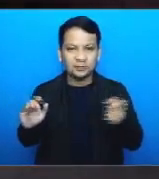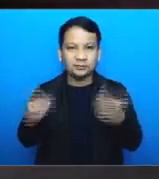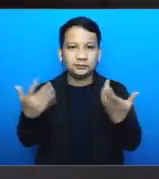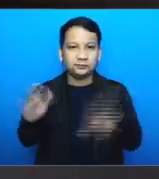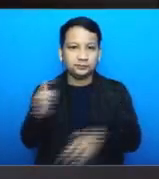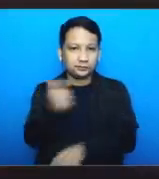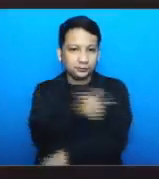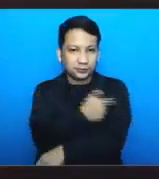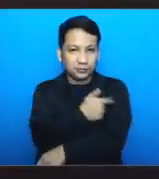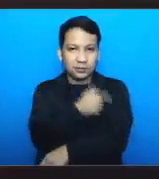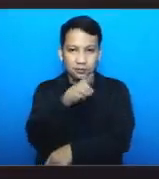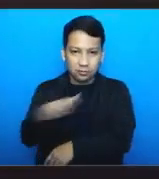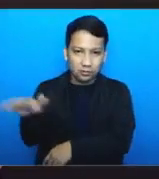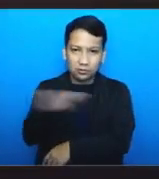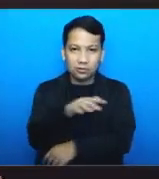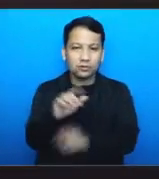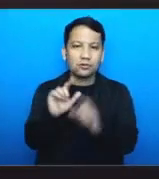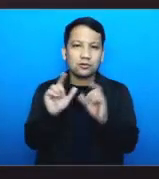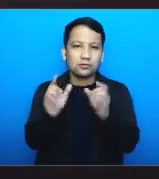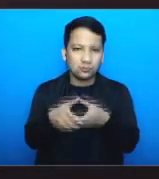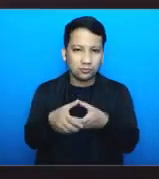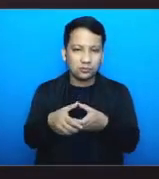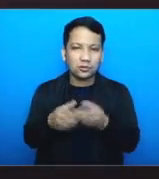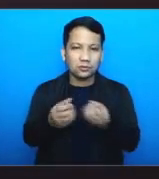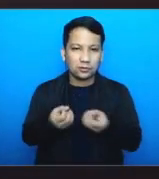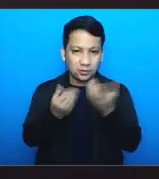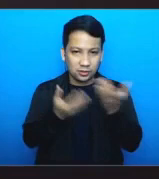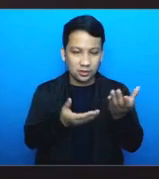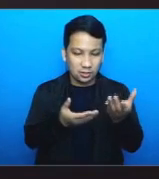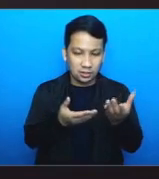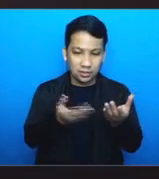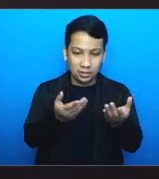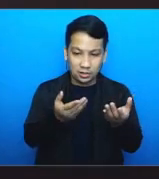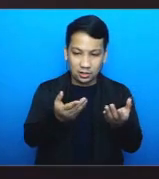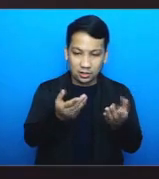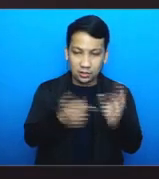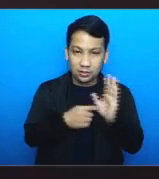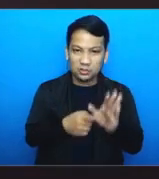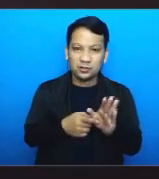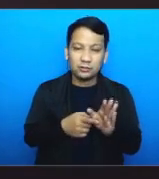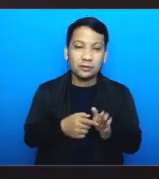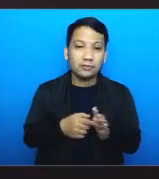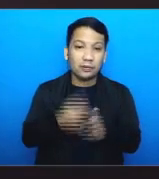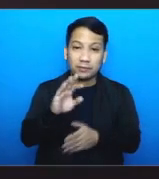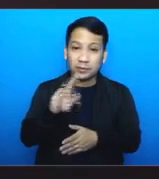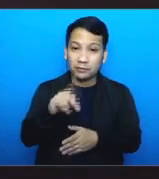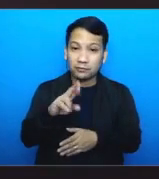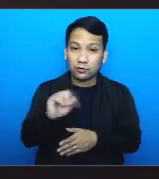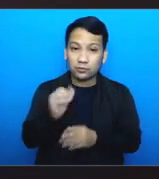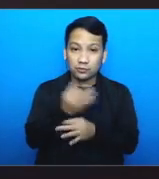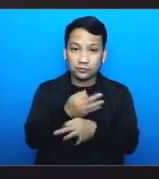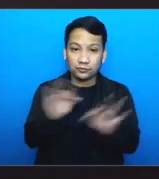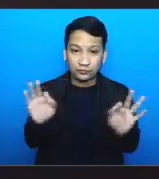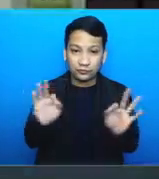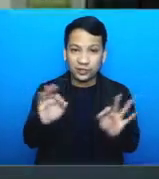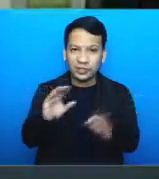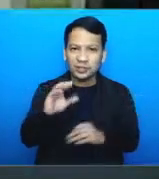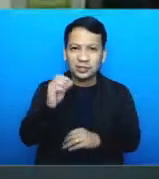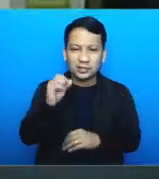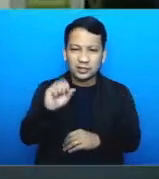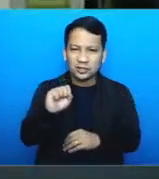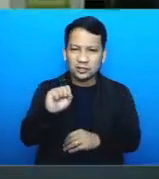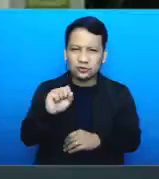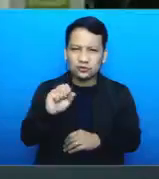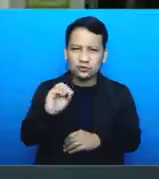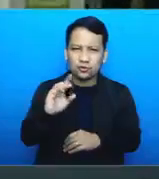lahat. Tapos nag-o-offer din kami ng freebies, free soju sa mga vaccinated po.